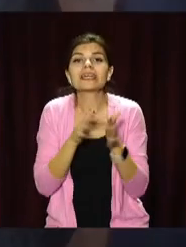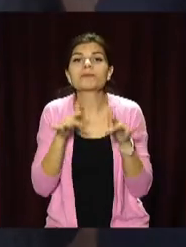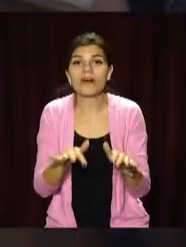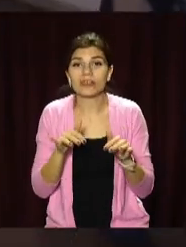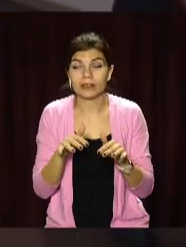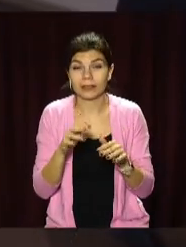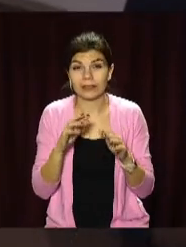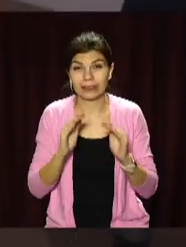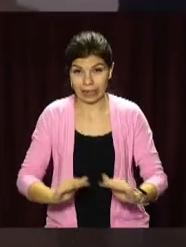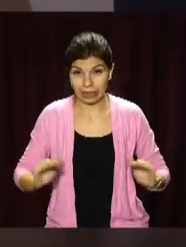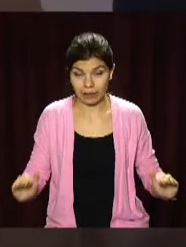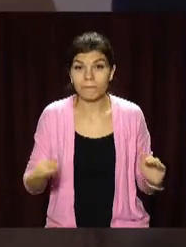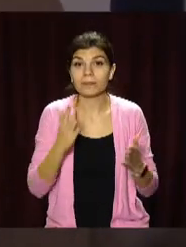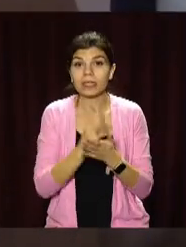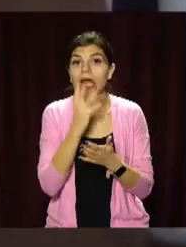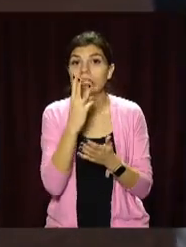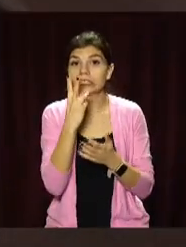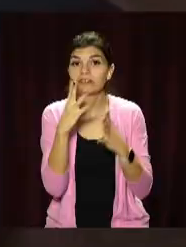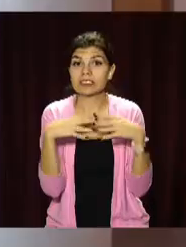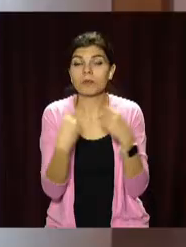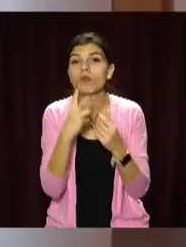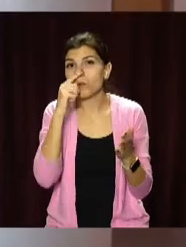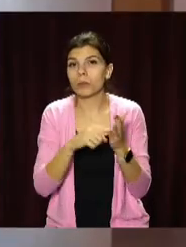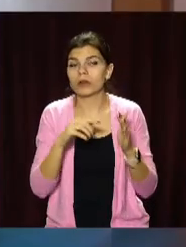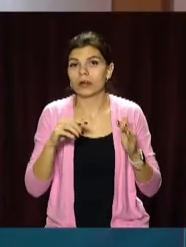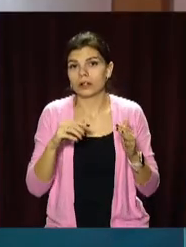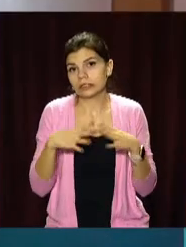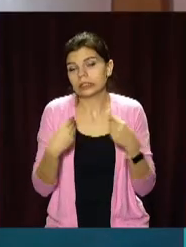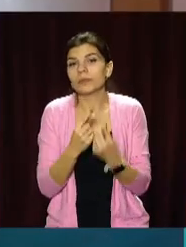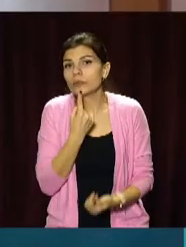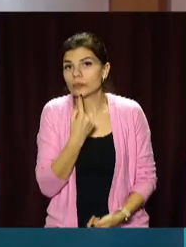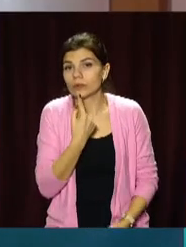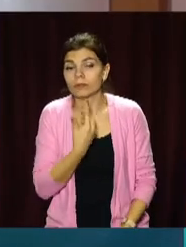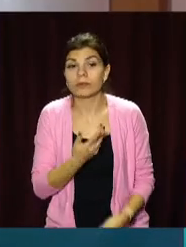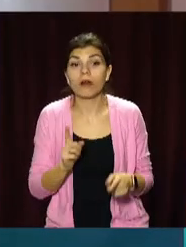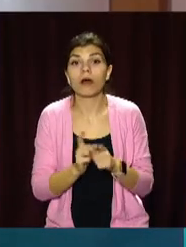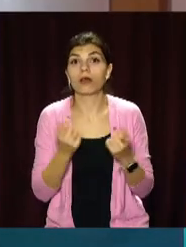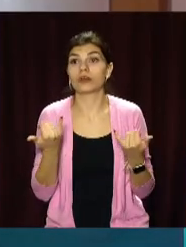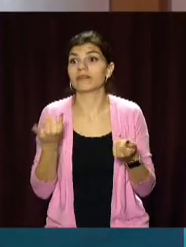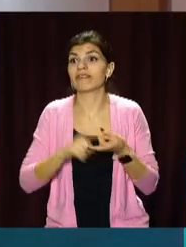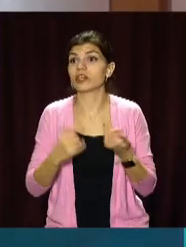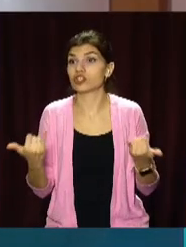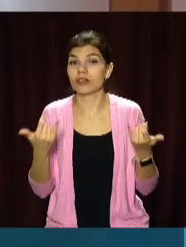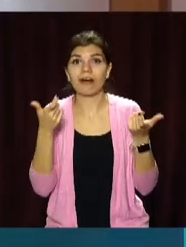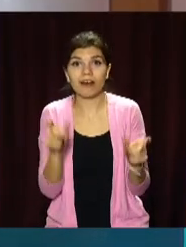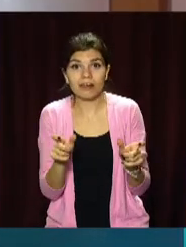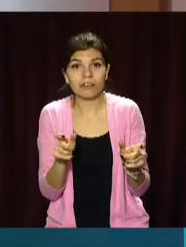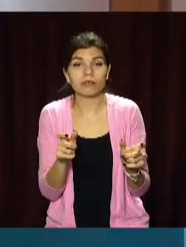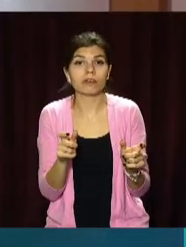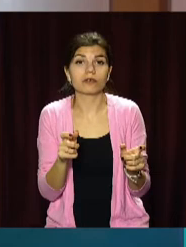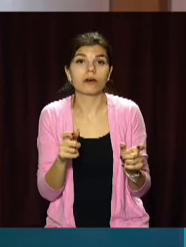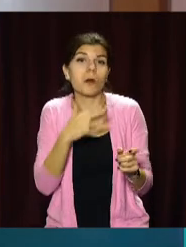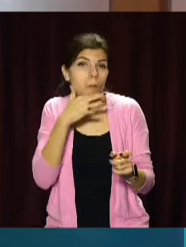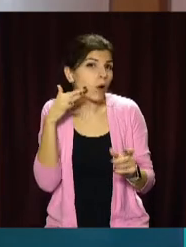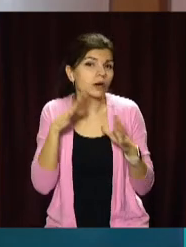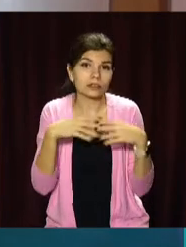32 сім'ї, які потрапили у складні життєві обставини. У зв'язку з теперішньою пандемією